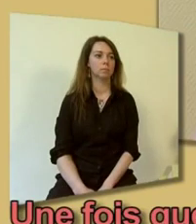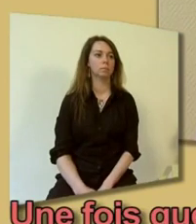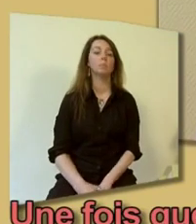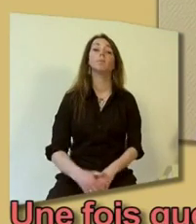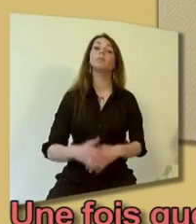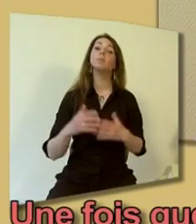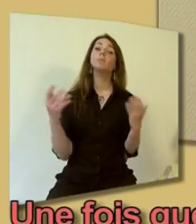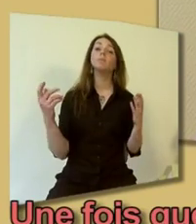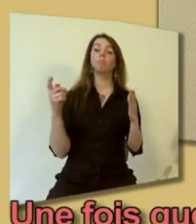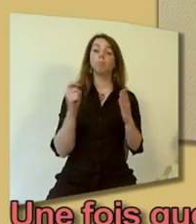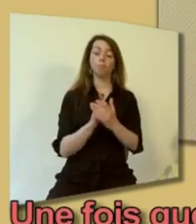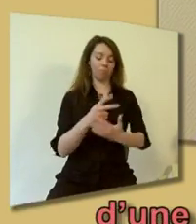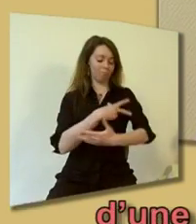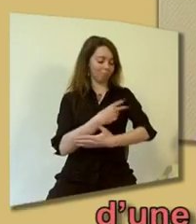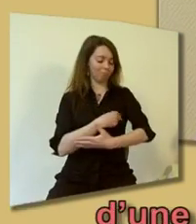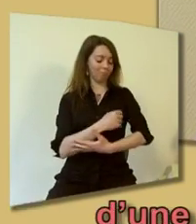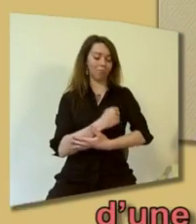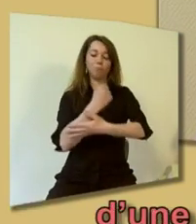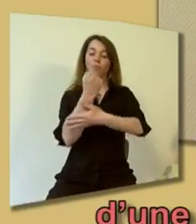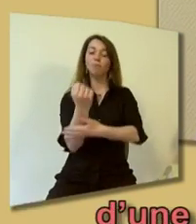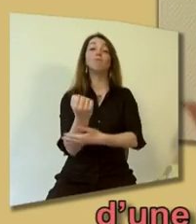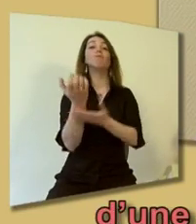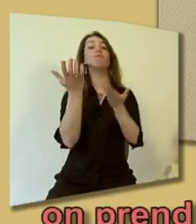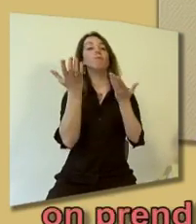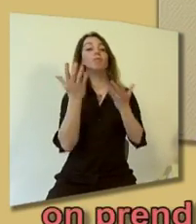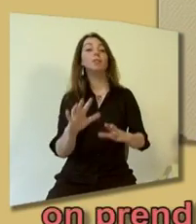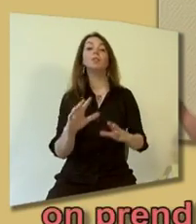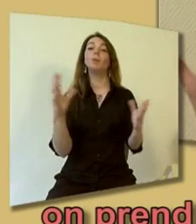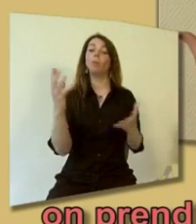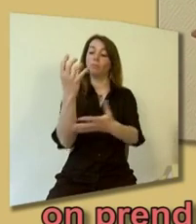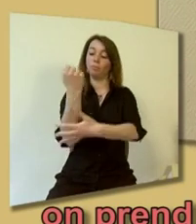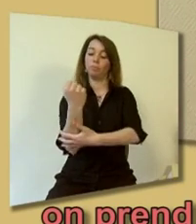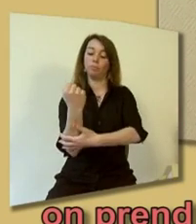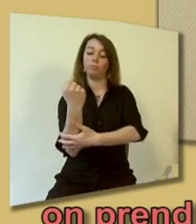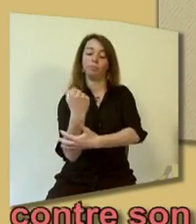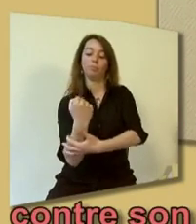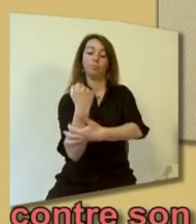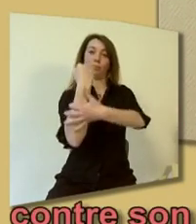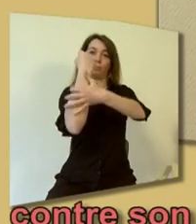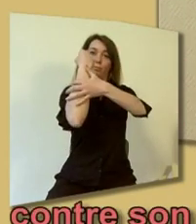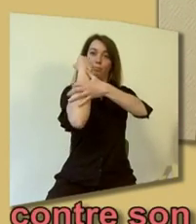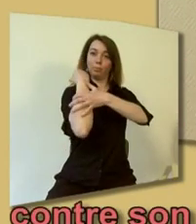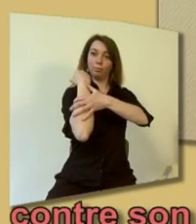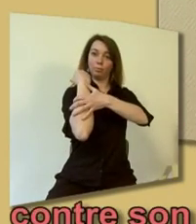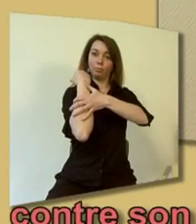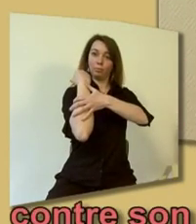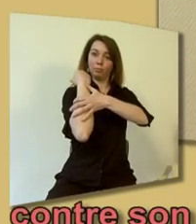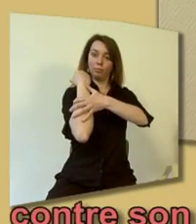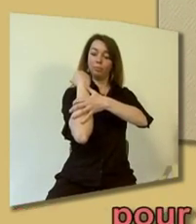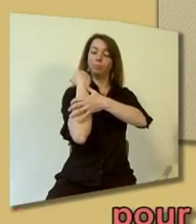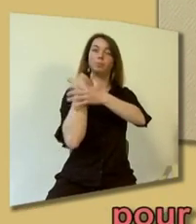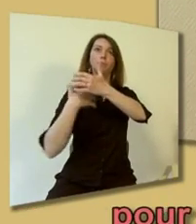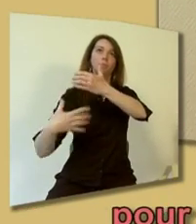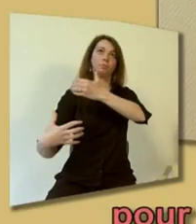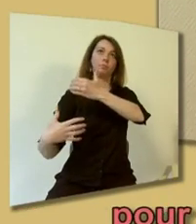Une fois que la tétée est terminée, d'une façon générale, on prend le bébé contre soi, contre son épaule, à la verticale,